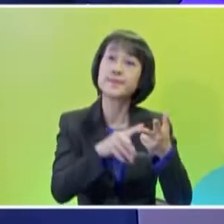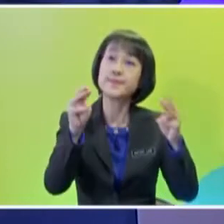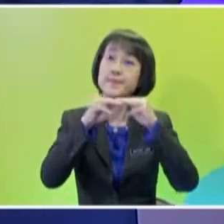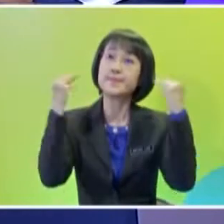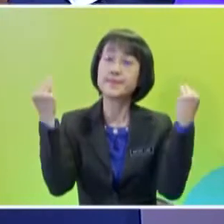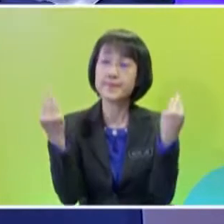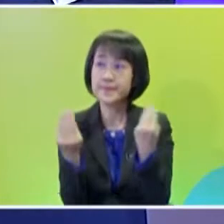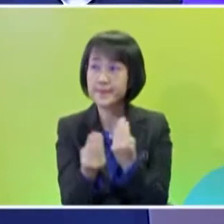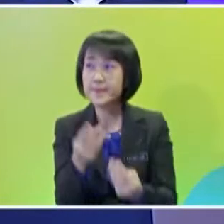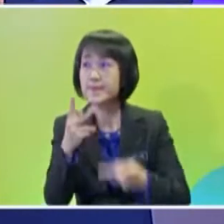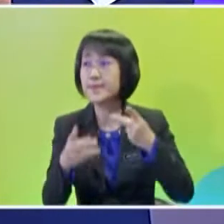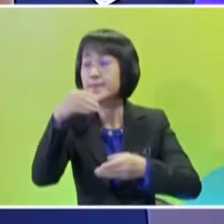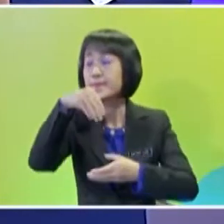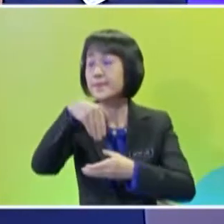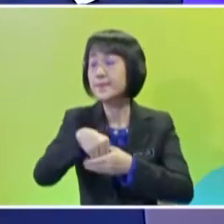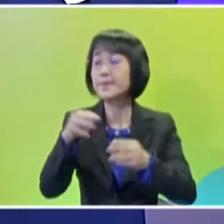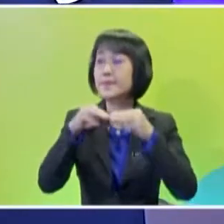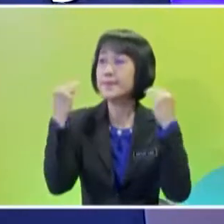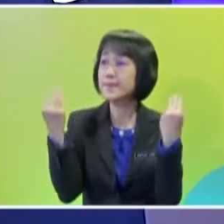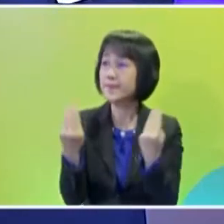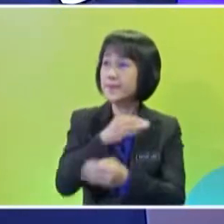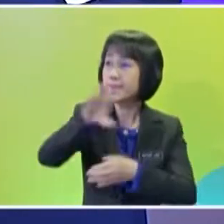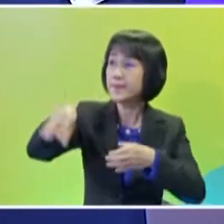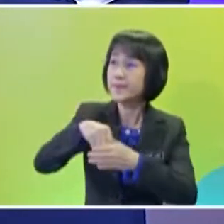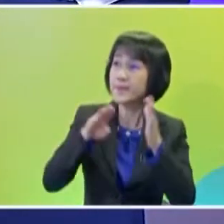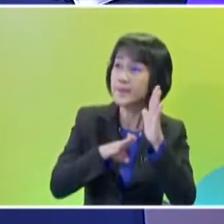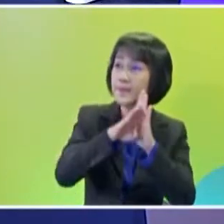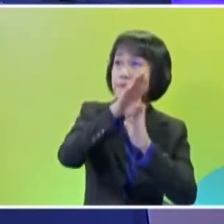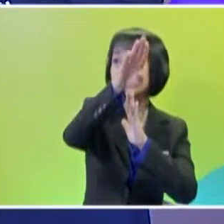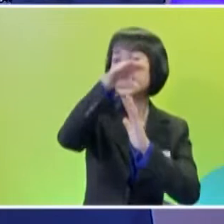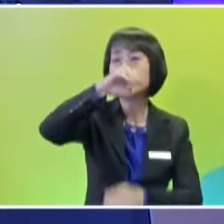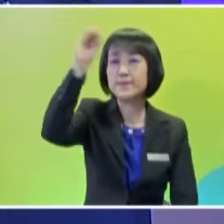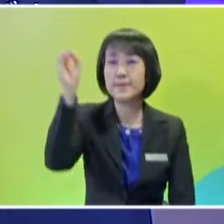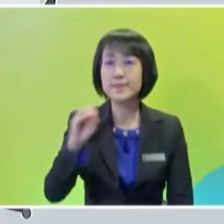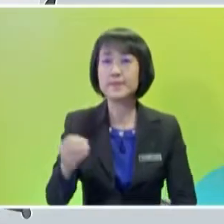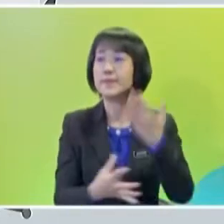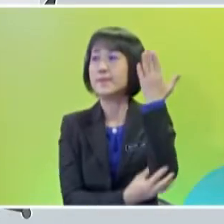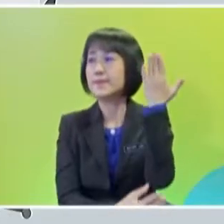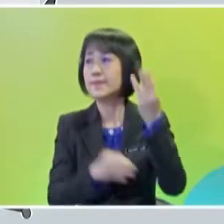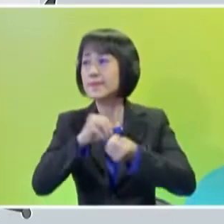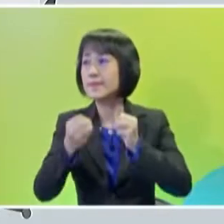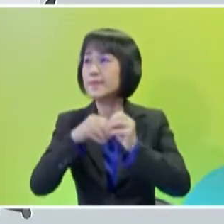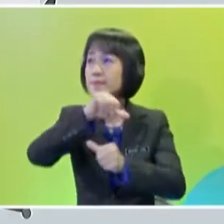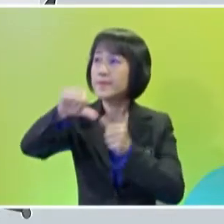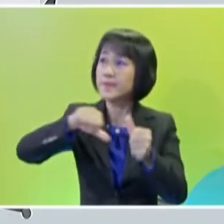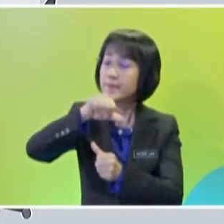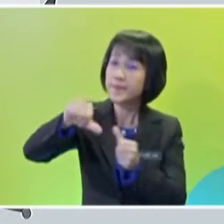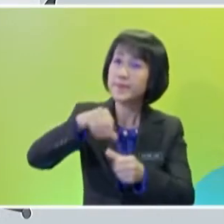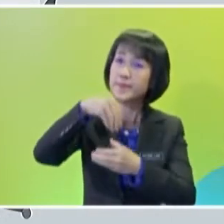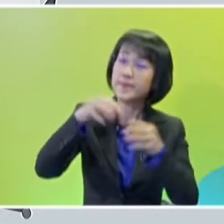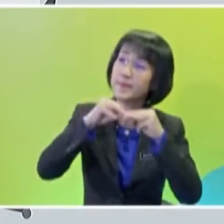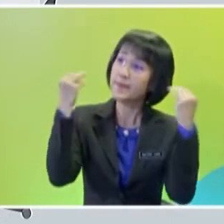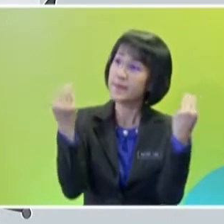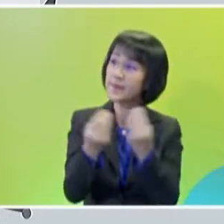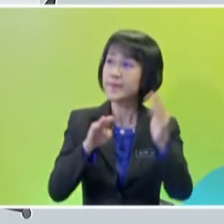kalau krisis dalam masyarakat ini melibatkan kepada peningkatan kadar kemiskinan masalah sosial dalam kalangan masyarakat dan juga